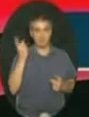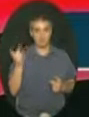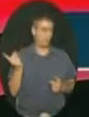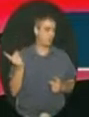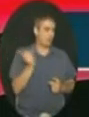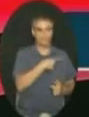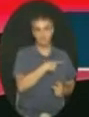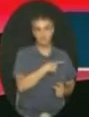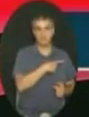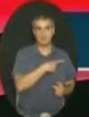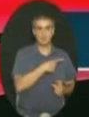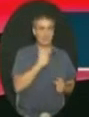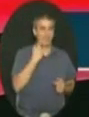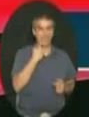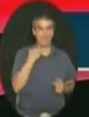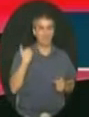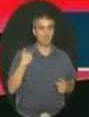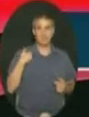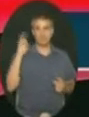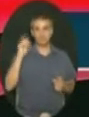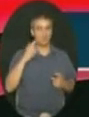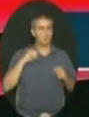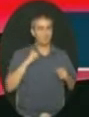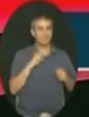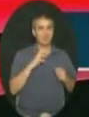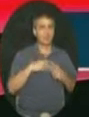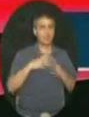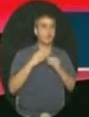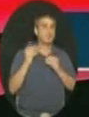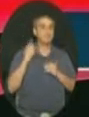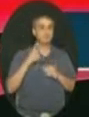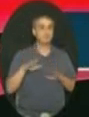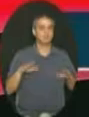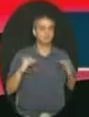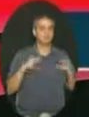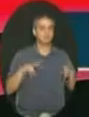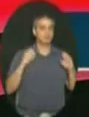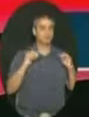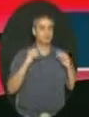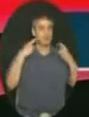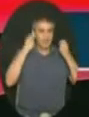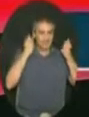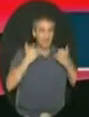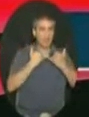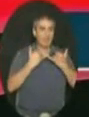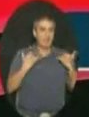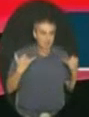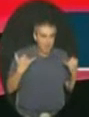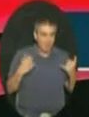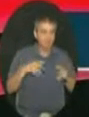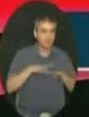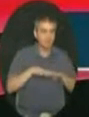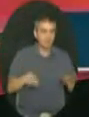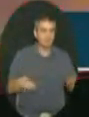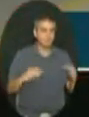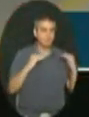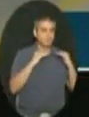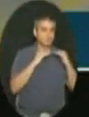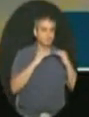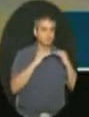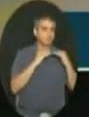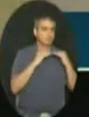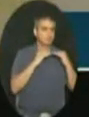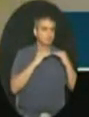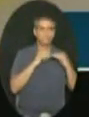גן לקריית שמונה או לצפת לאופקים, צריך לקבל שוויון הזדמנויות בחינוך, ברווחה, בתשתיות,